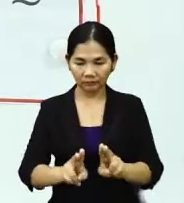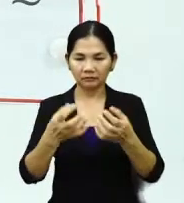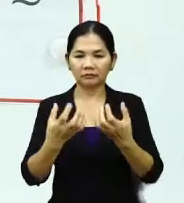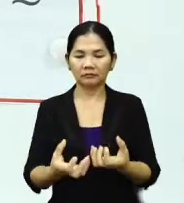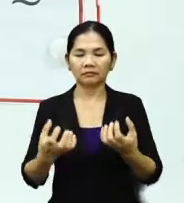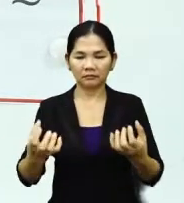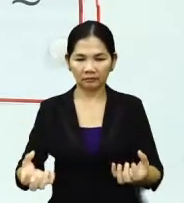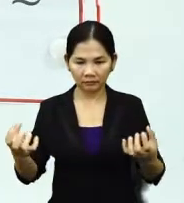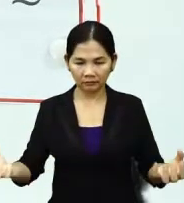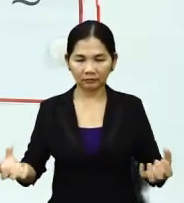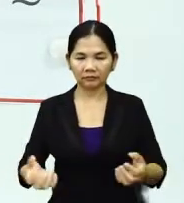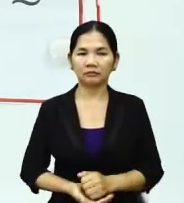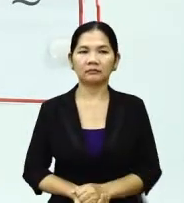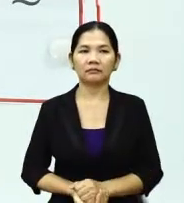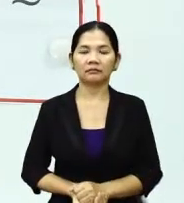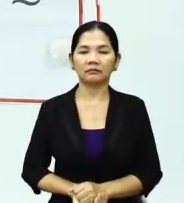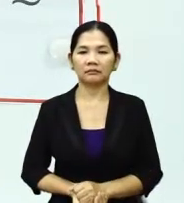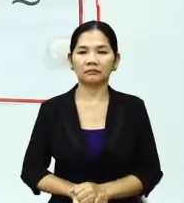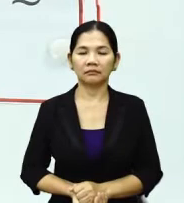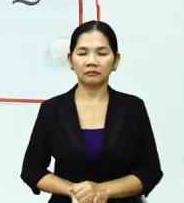nâng tính ai văn